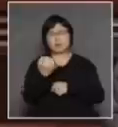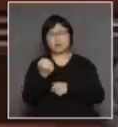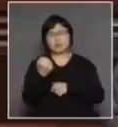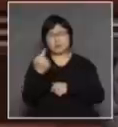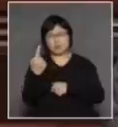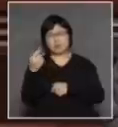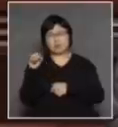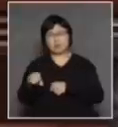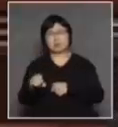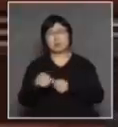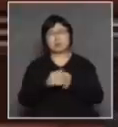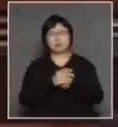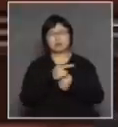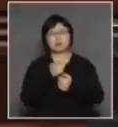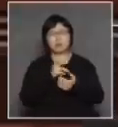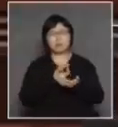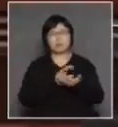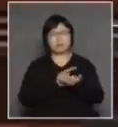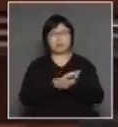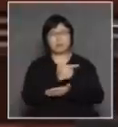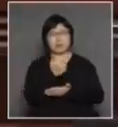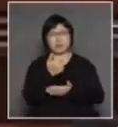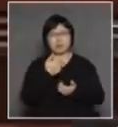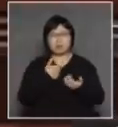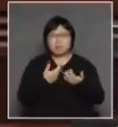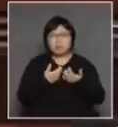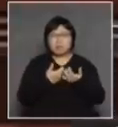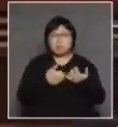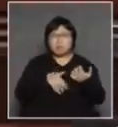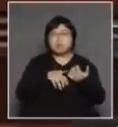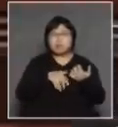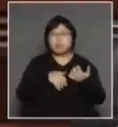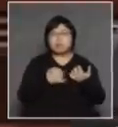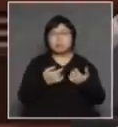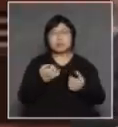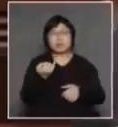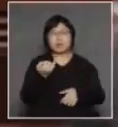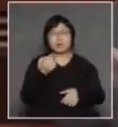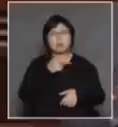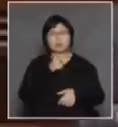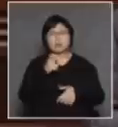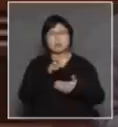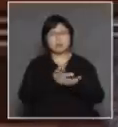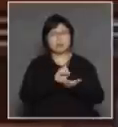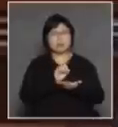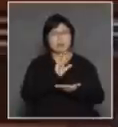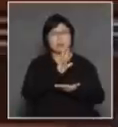4251億，除八，就算我數學咁渣嘅咧。都計到是平均每年